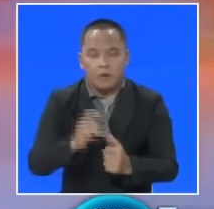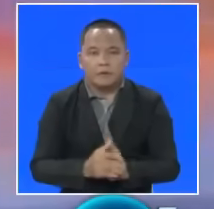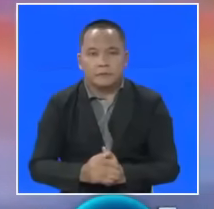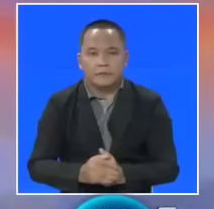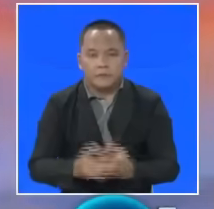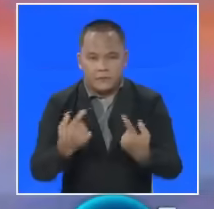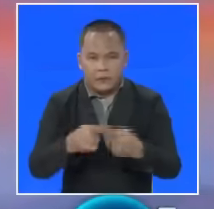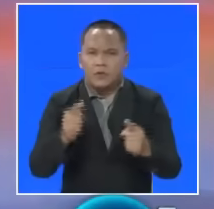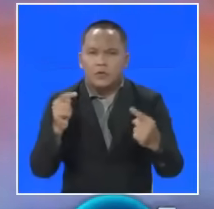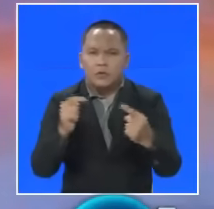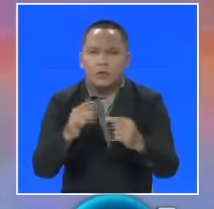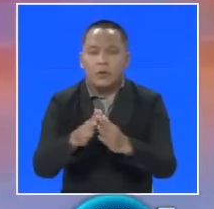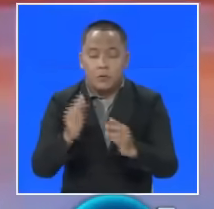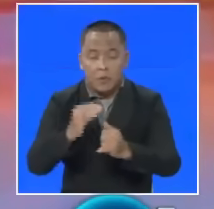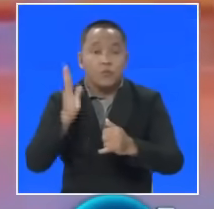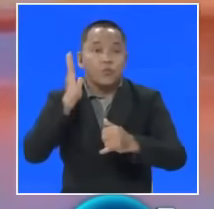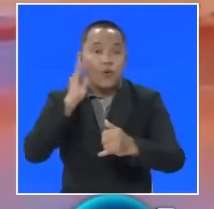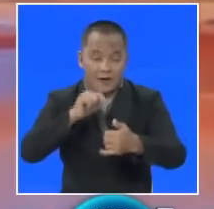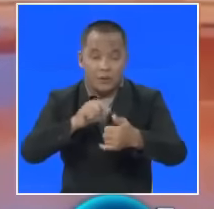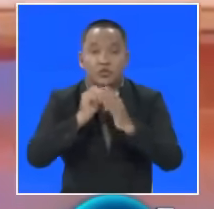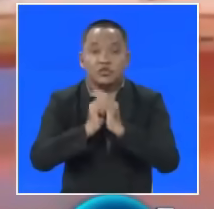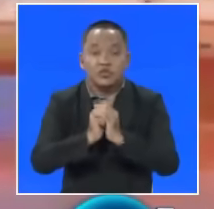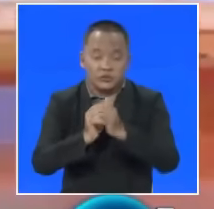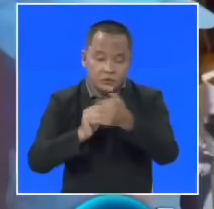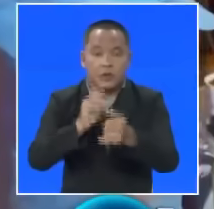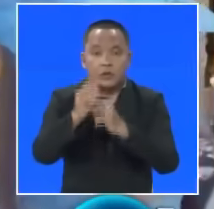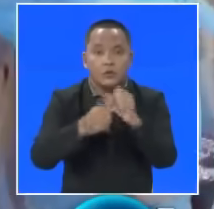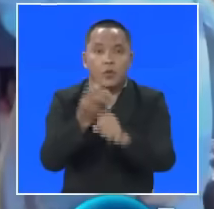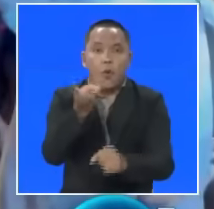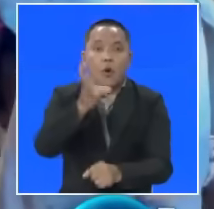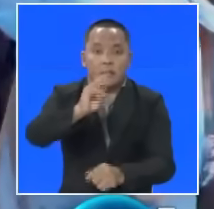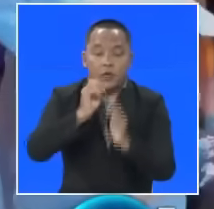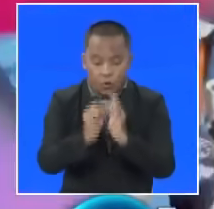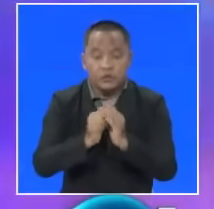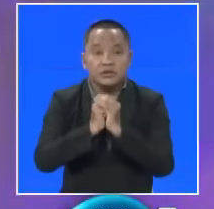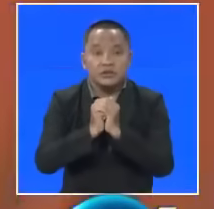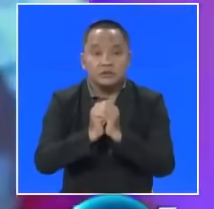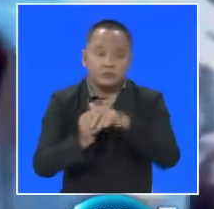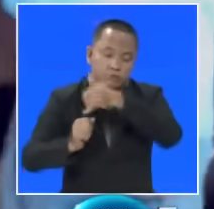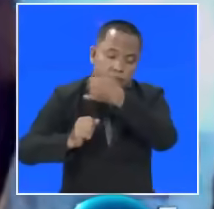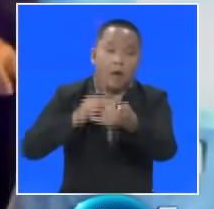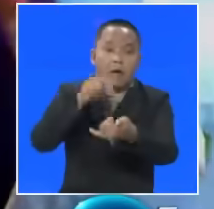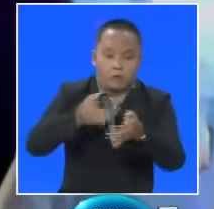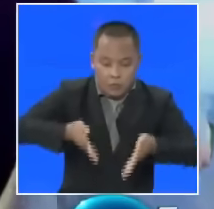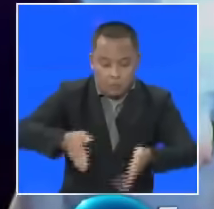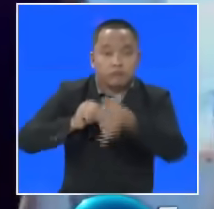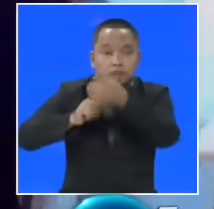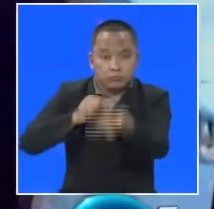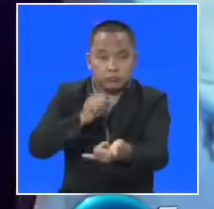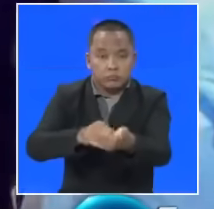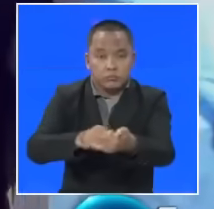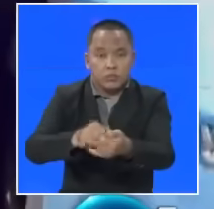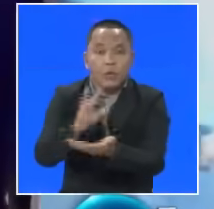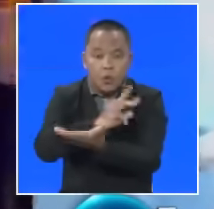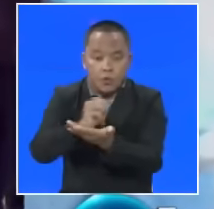การที่เกิดเหตุนะคะพบร่างนายเจ้าเป่าชุนอายุ67ปีเป็นชาวจีนนอนแน่นิ่งอยู่กลางถนนเจ้าหน้า